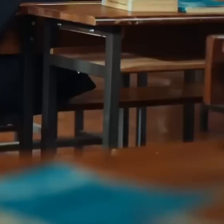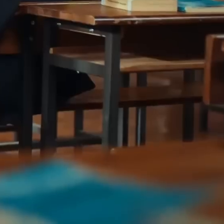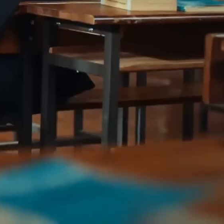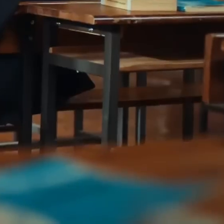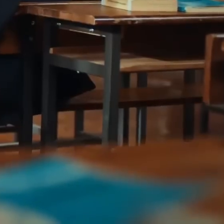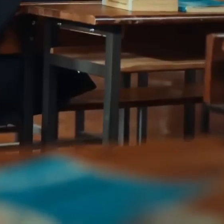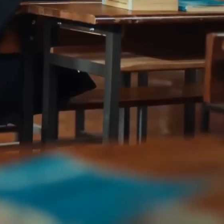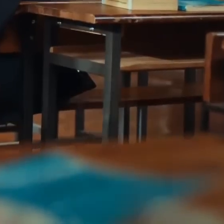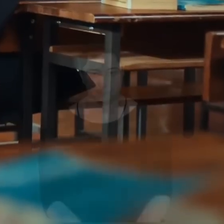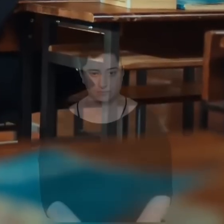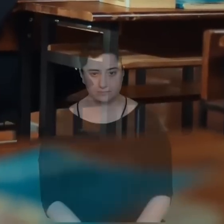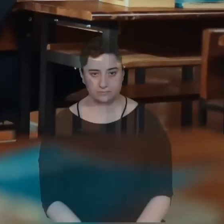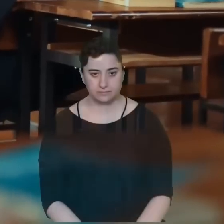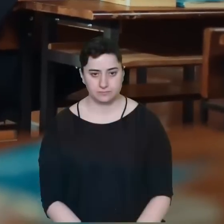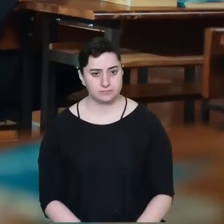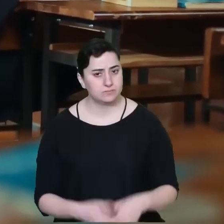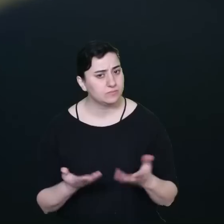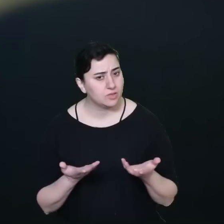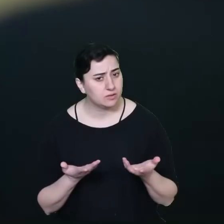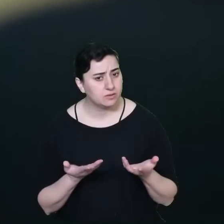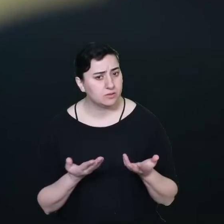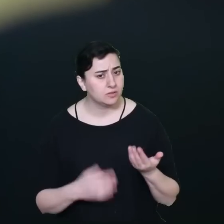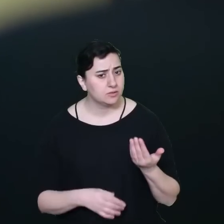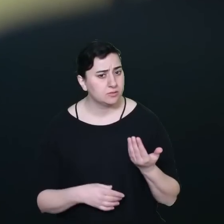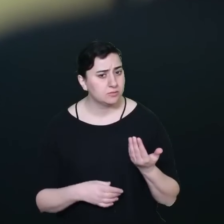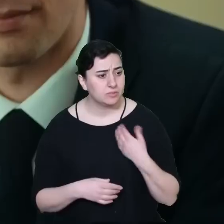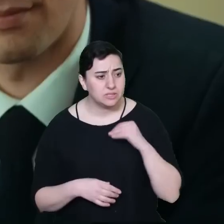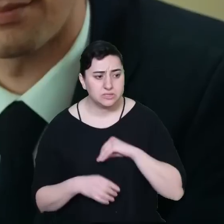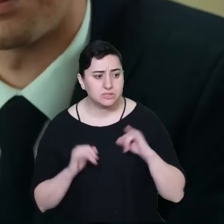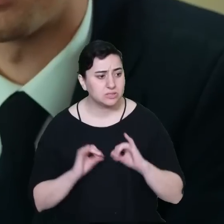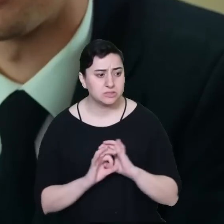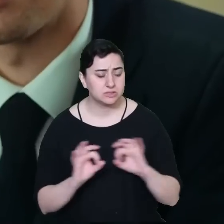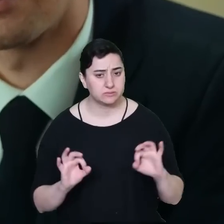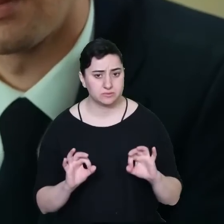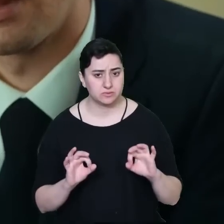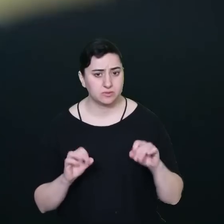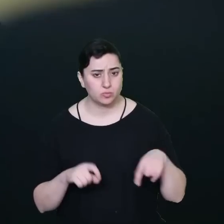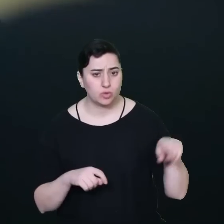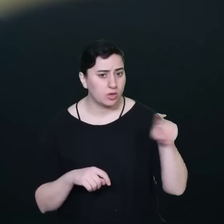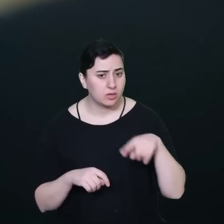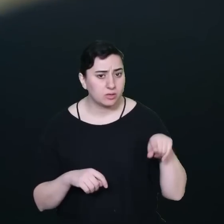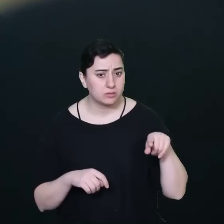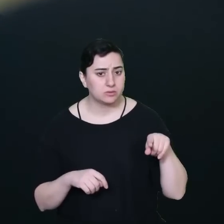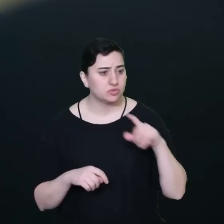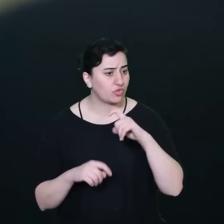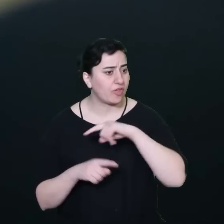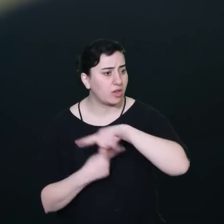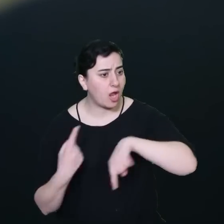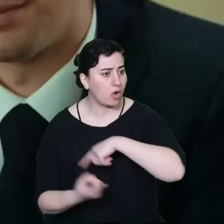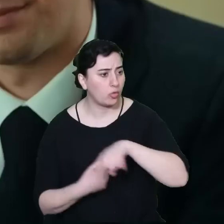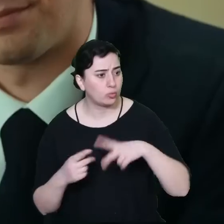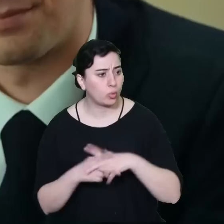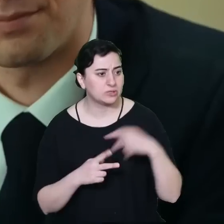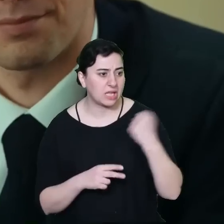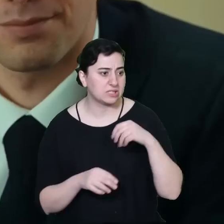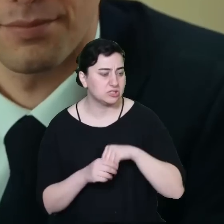Hakkıyla Zafer sınıfta. Ya Ede, benim içim için rahat değil ha. Şimdi bunlar her tarafta Cevat arıyorlardır polis